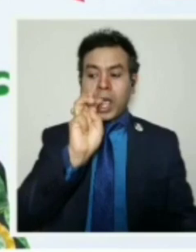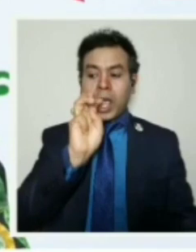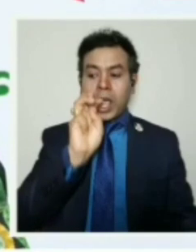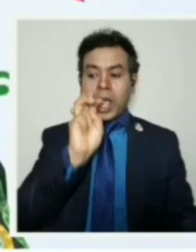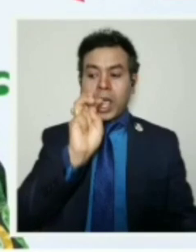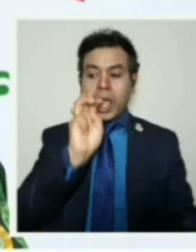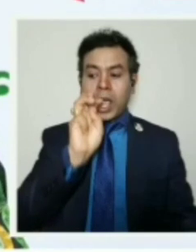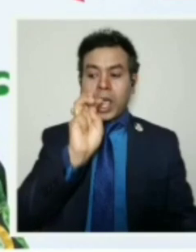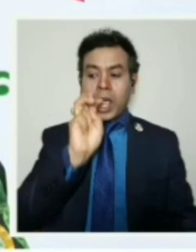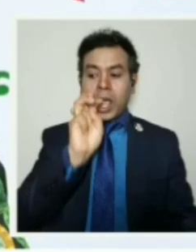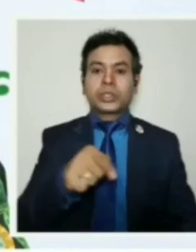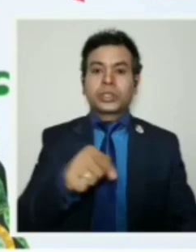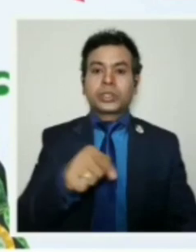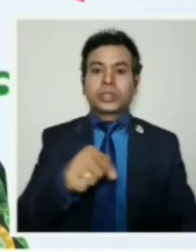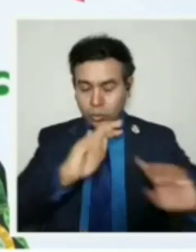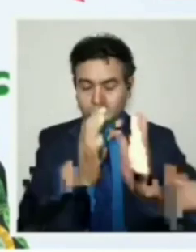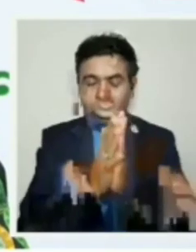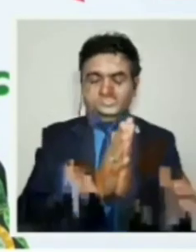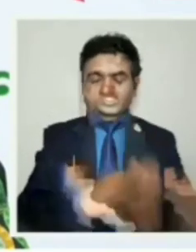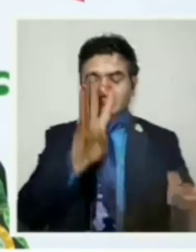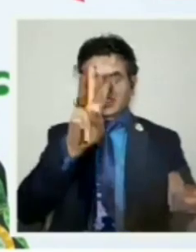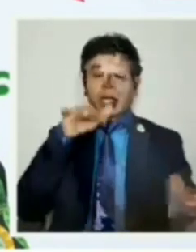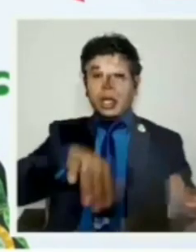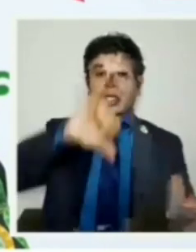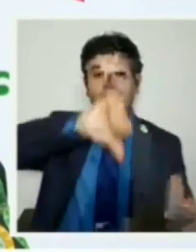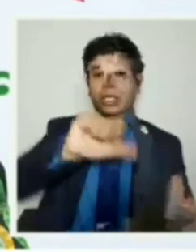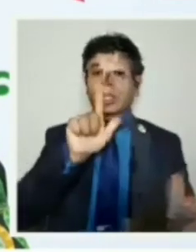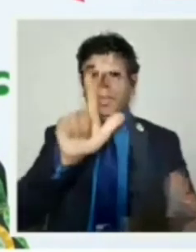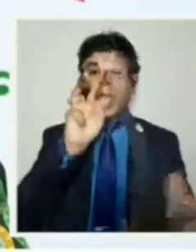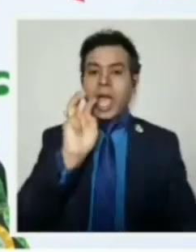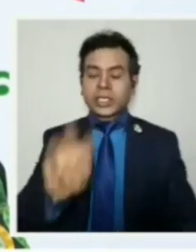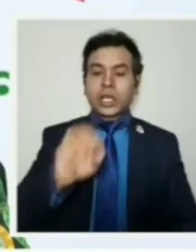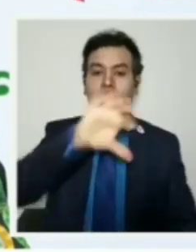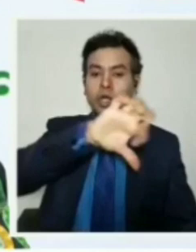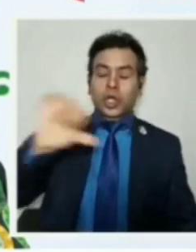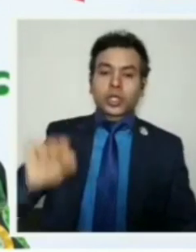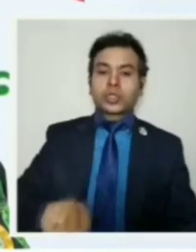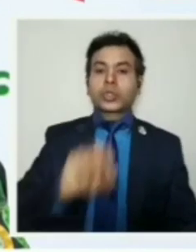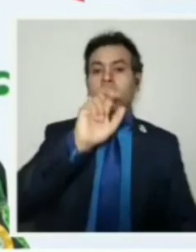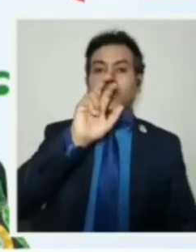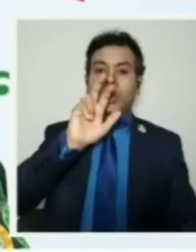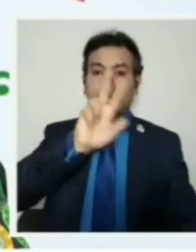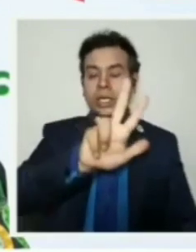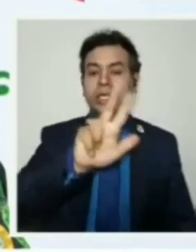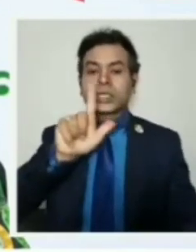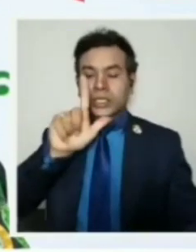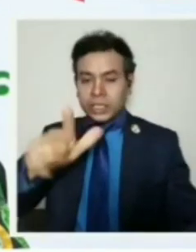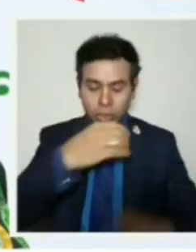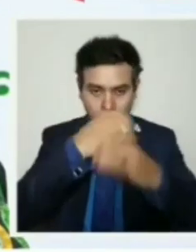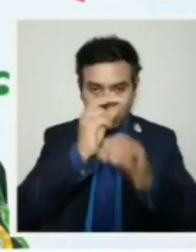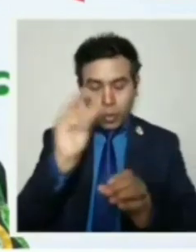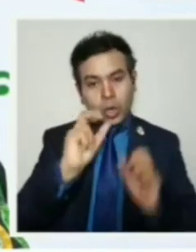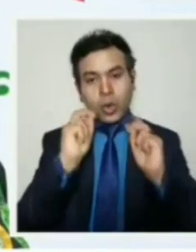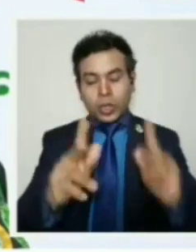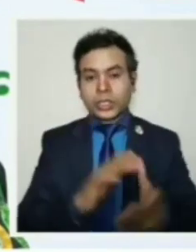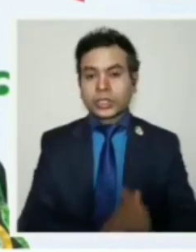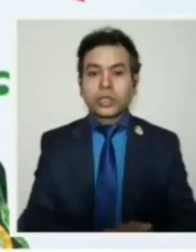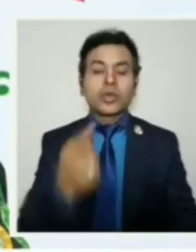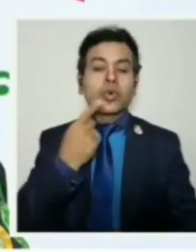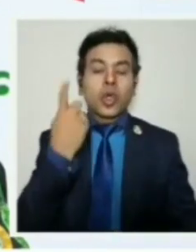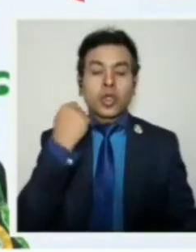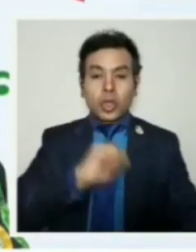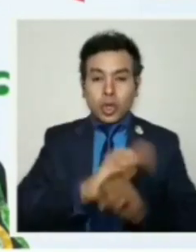যা নমুনা পরীক্ষা হয়েছে তাতে শনাক্ত হয়েছে 2,743 জন এবং এ পর্যন্ত শনাক্ত হয়েছেন